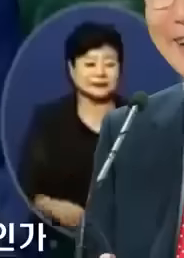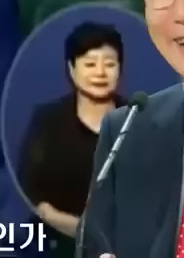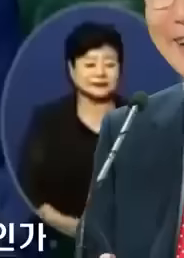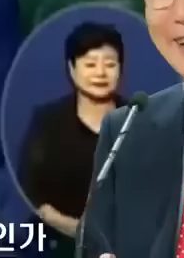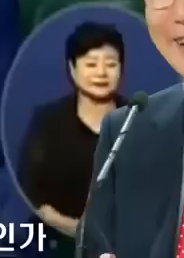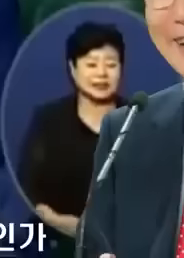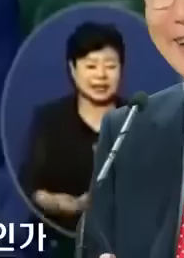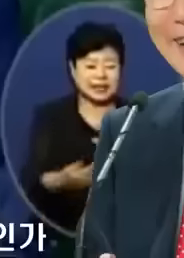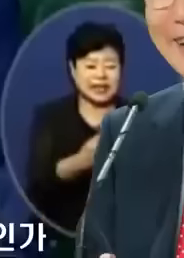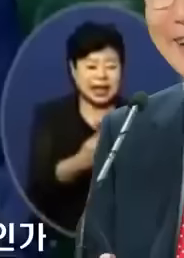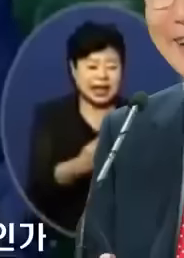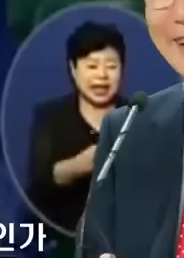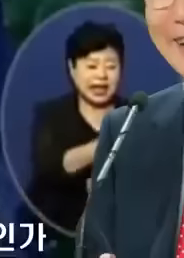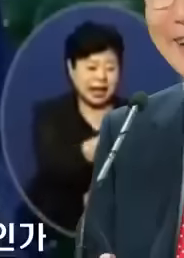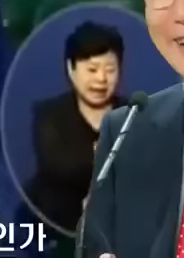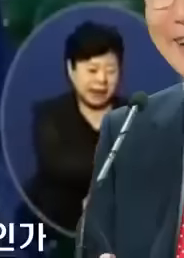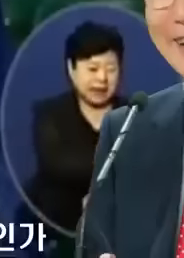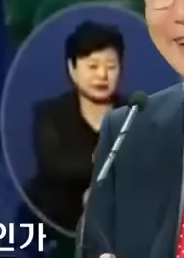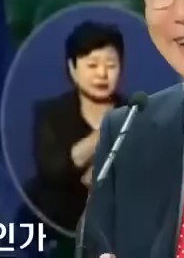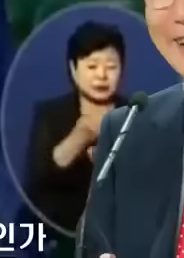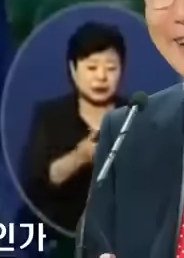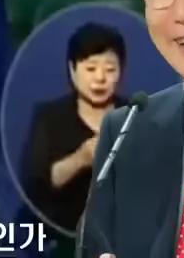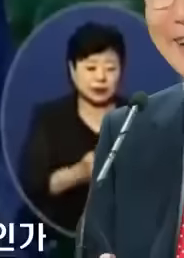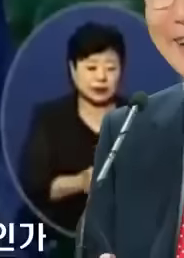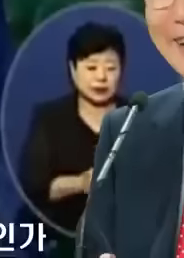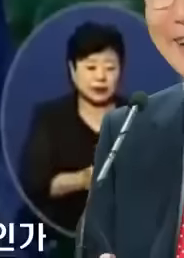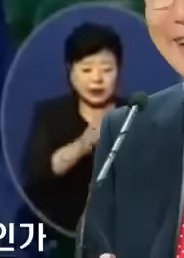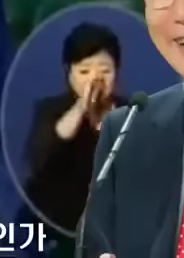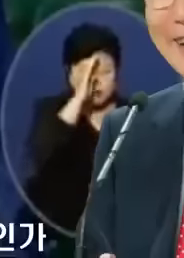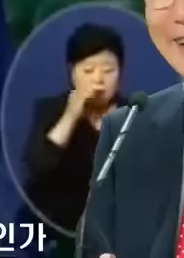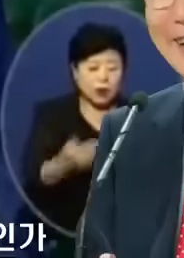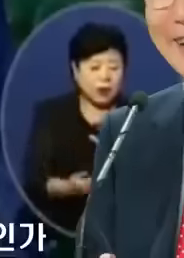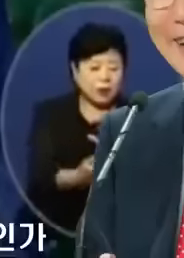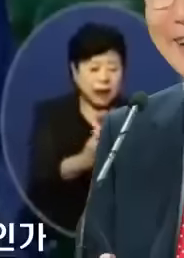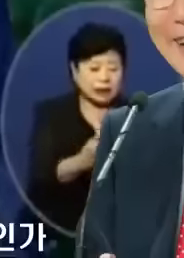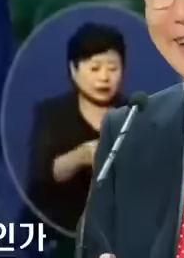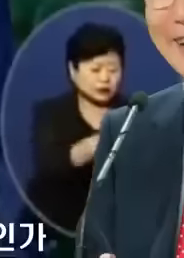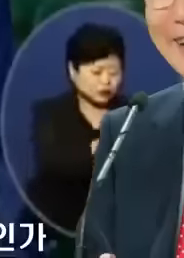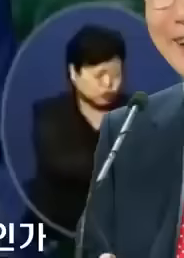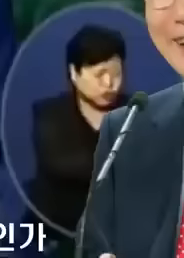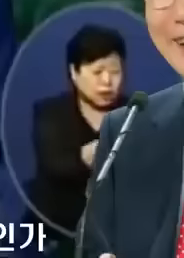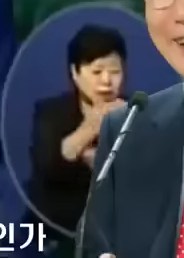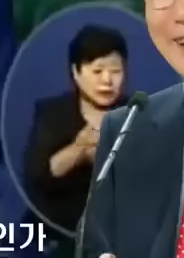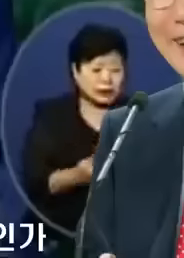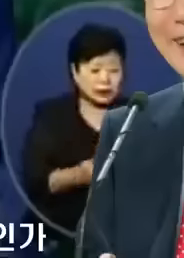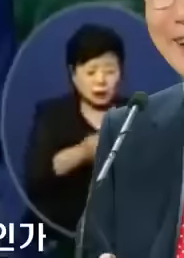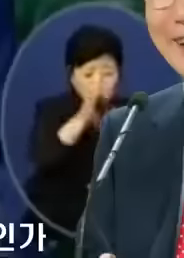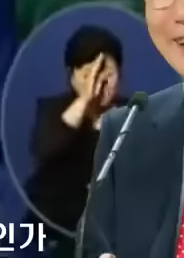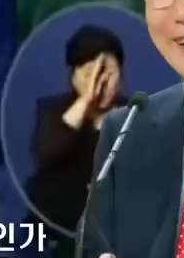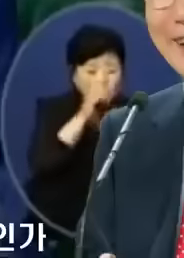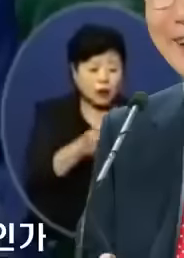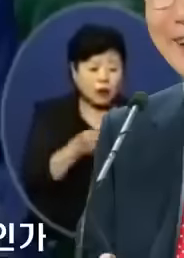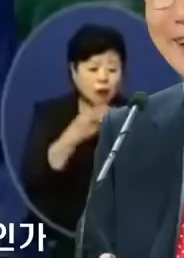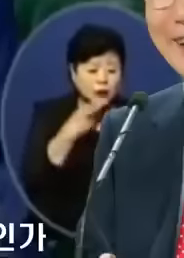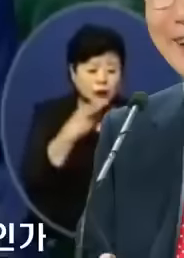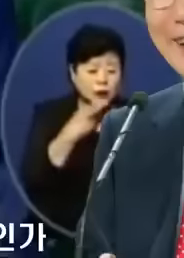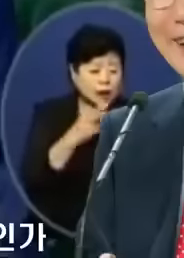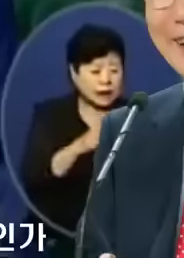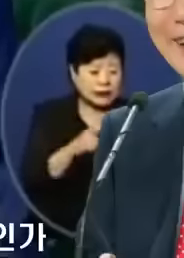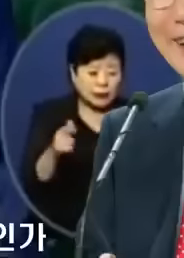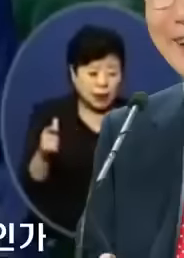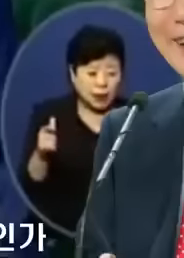예방접종을 받는 것입니다. 예방접종을 맞았다고 해서 병이 없는 곳에